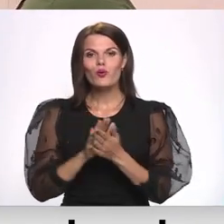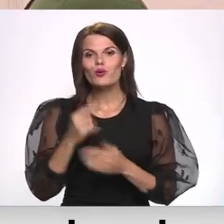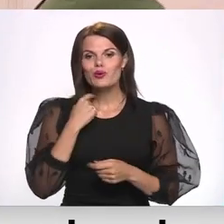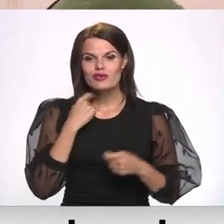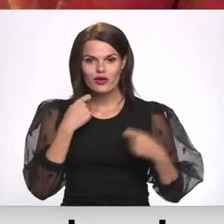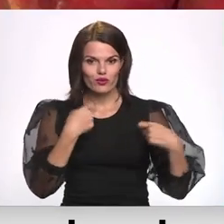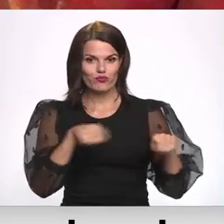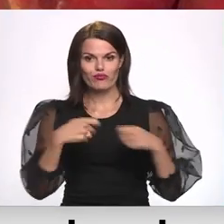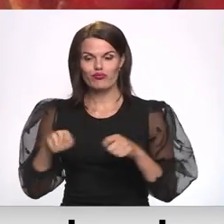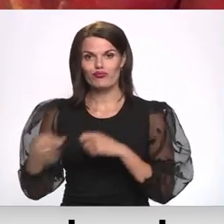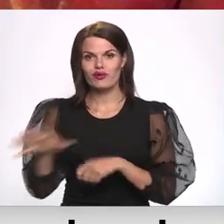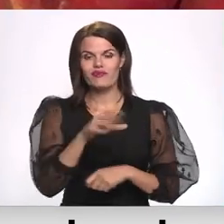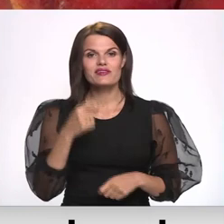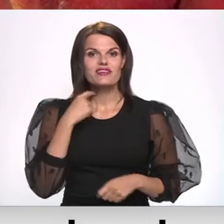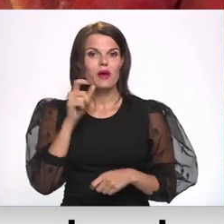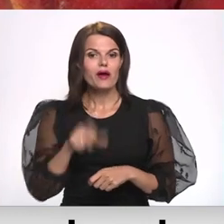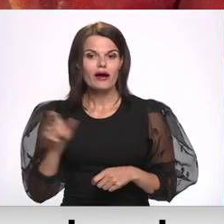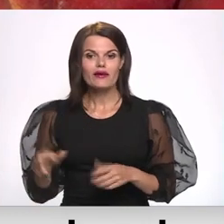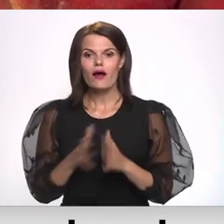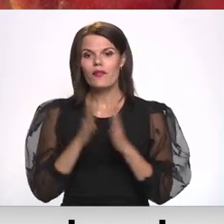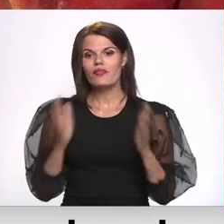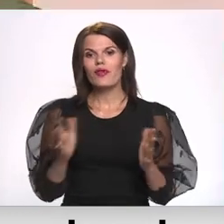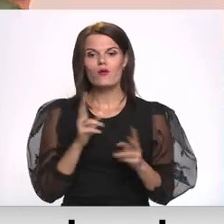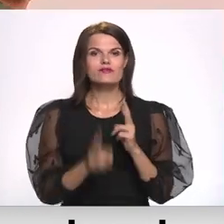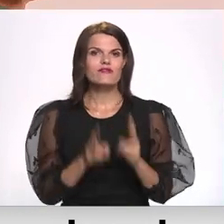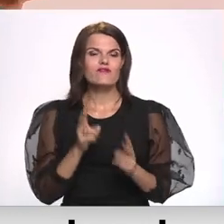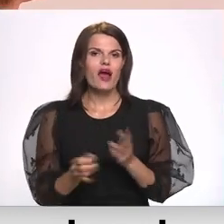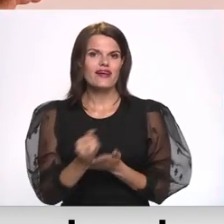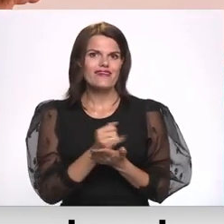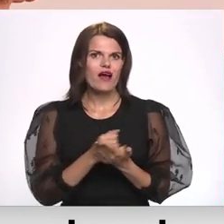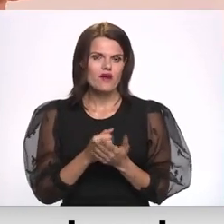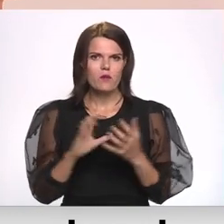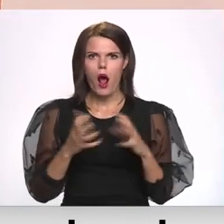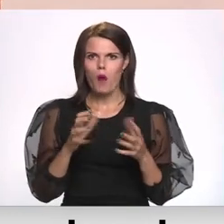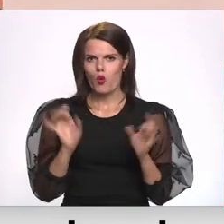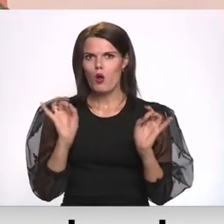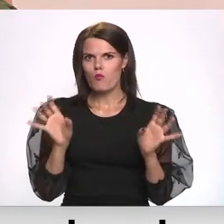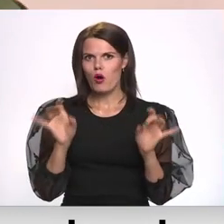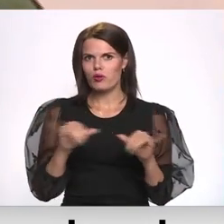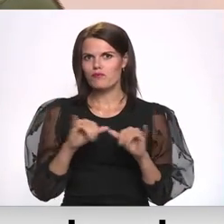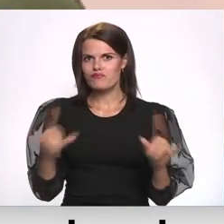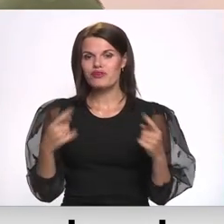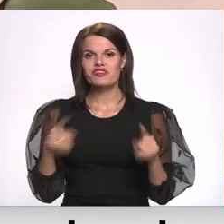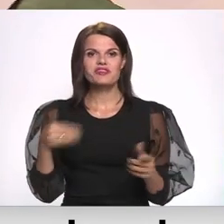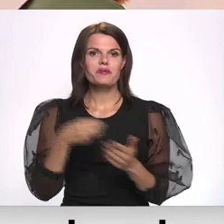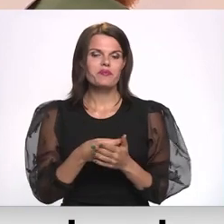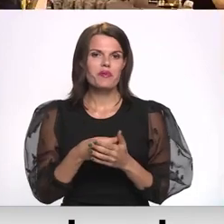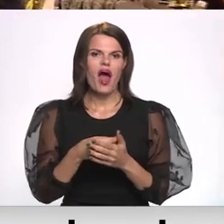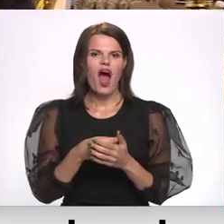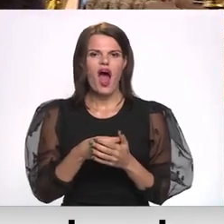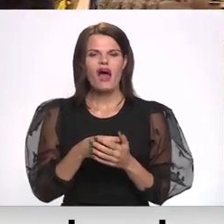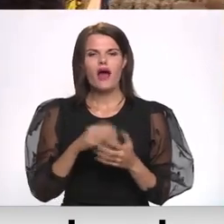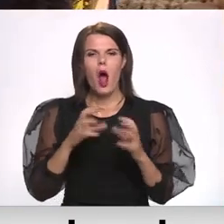visiem rīdziniekiem. Daudzi vāri ievārījums tagad āboli ir diezgan populāri palikuši, citi pērk sulai